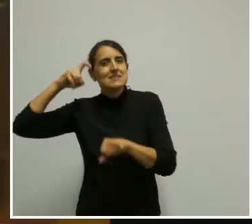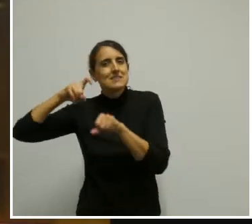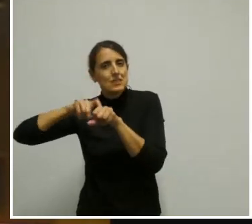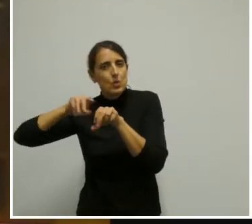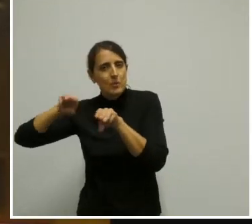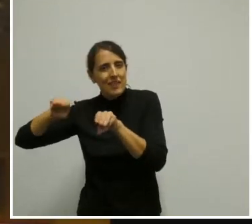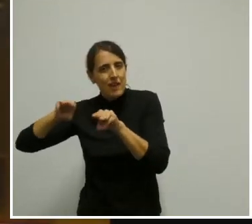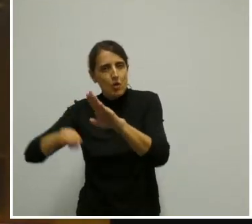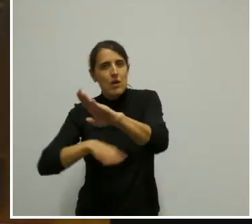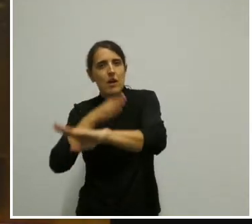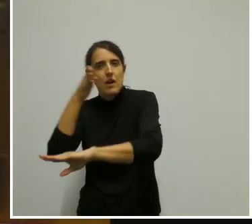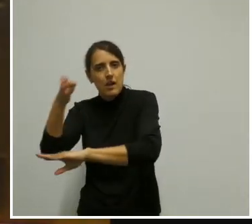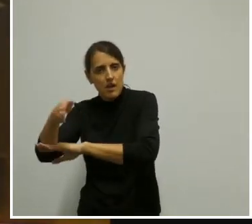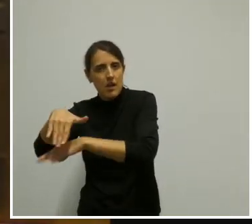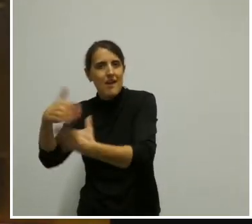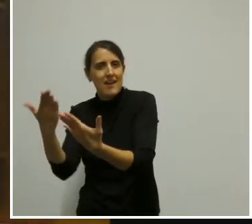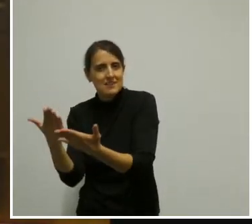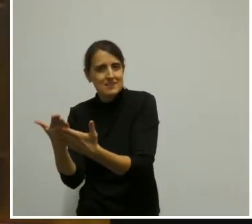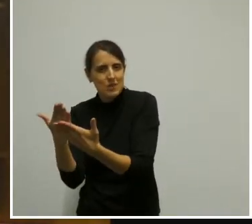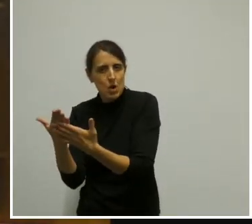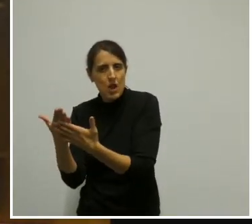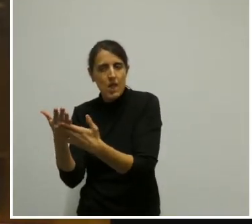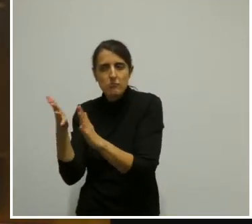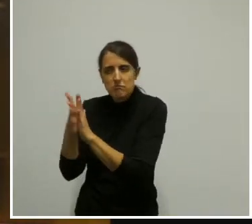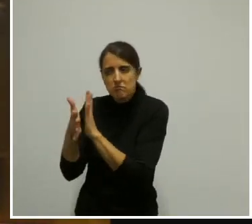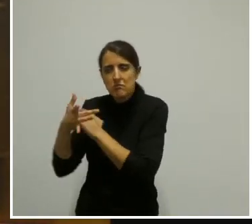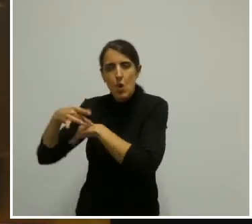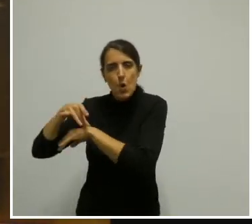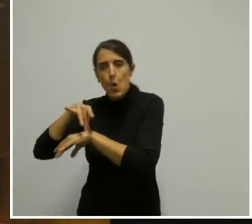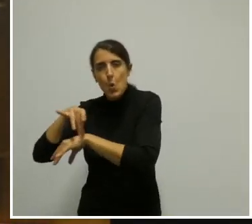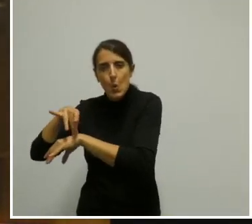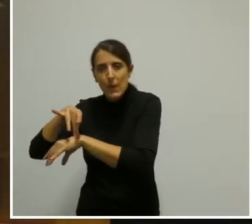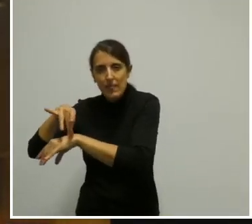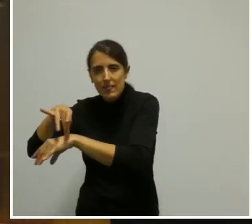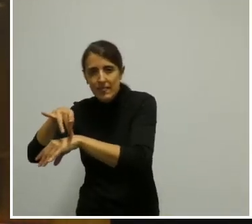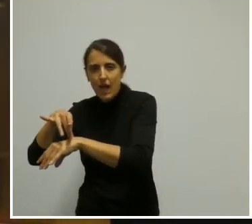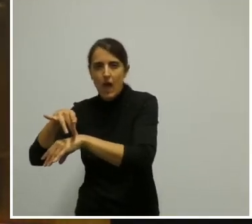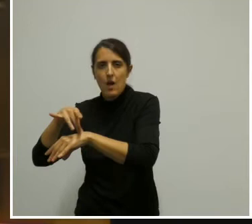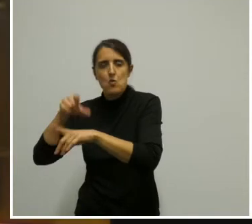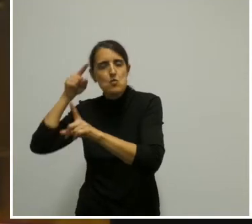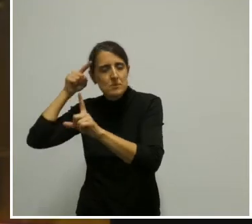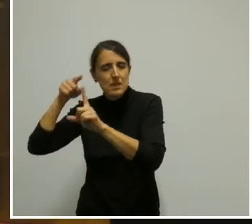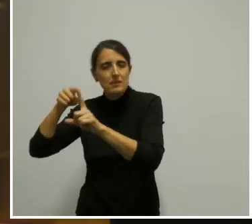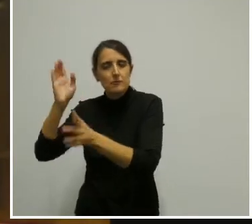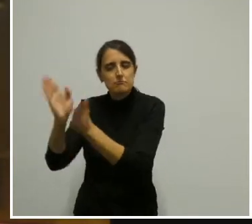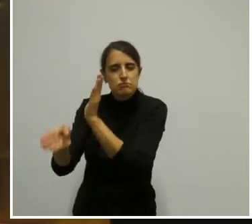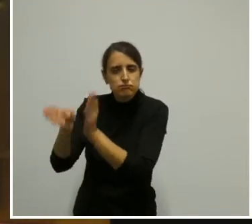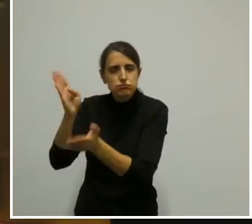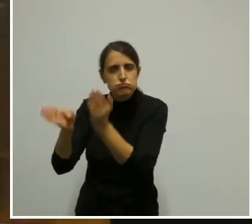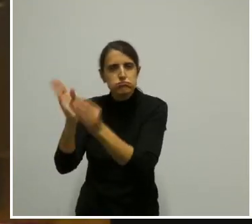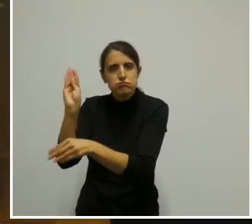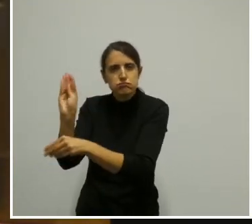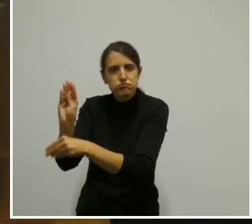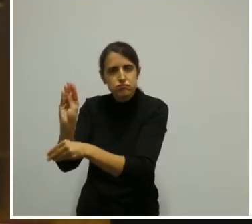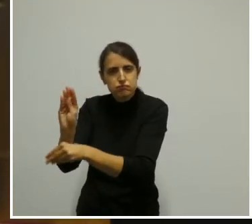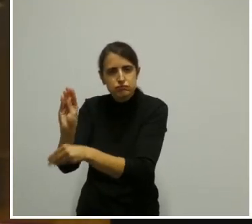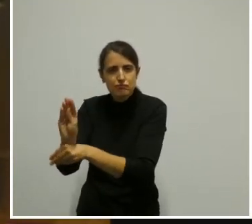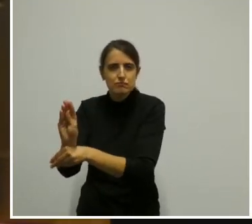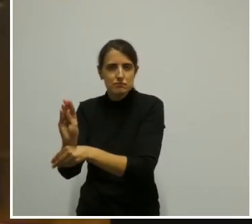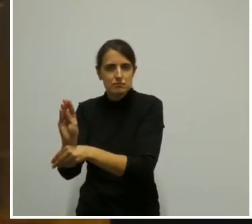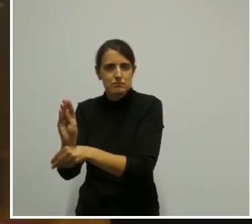centre, que orienta en aquesta intervenció que es pugui fer en aquest alumne,